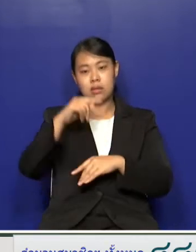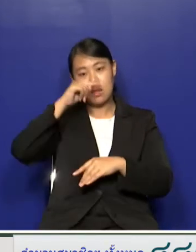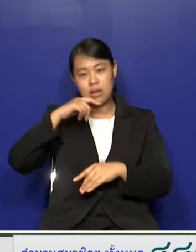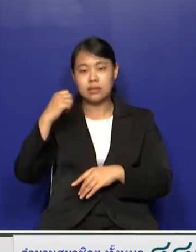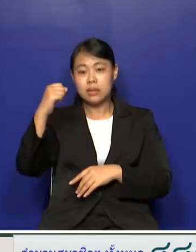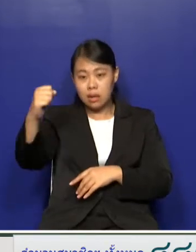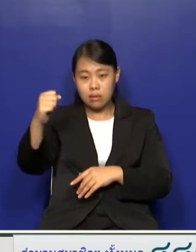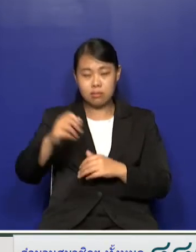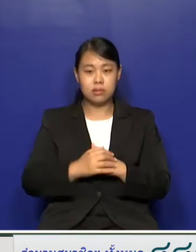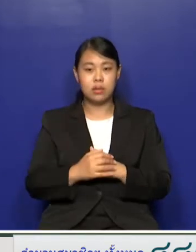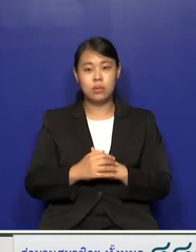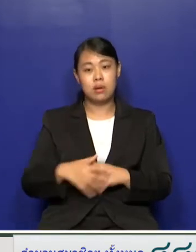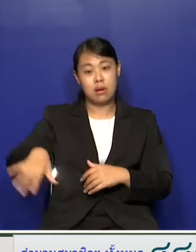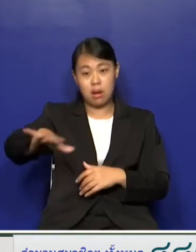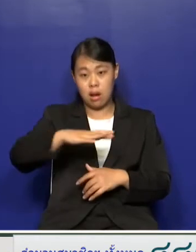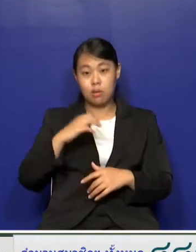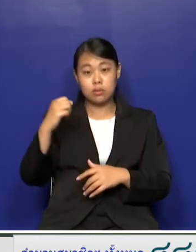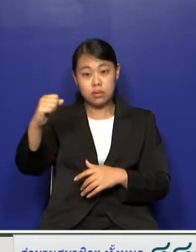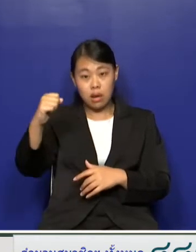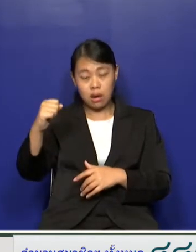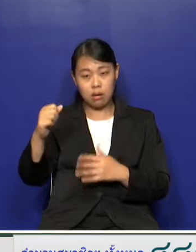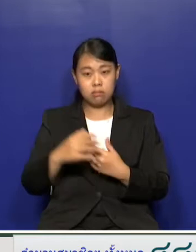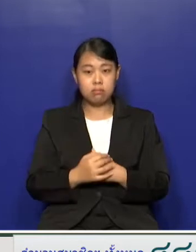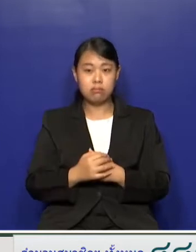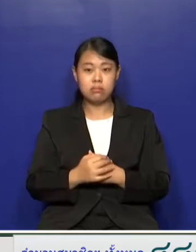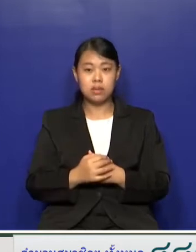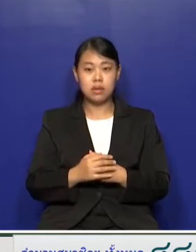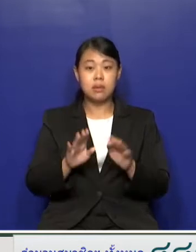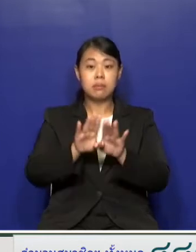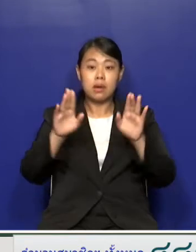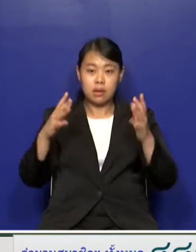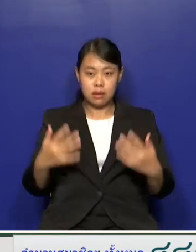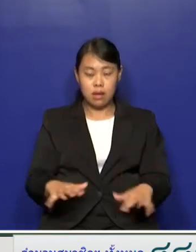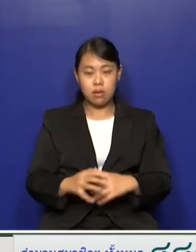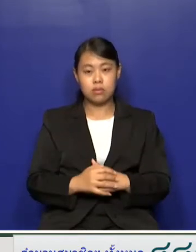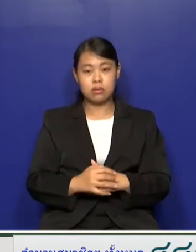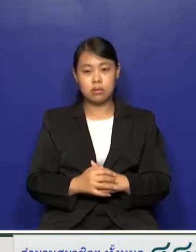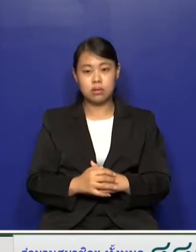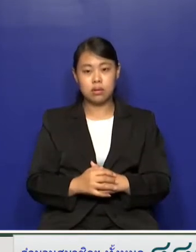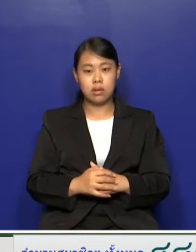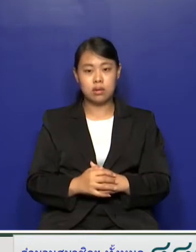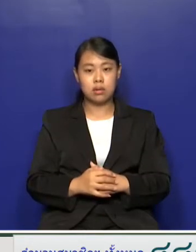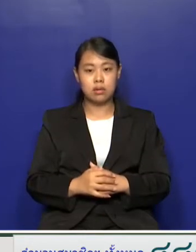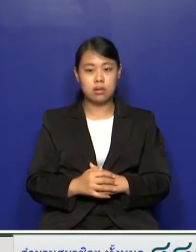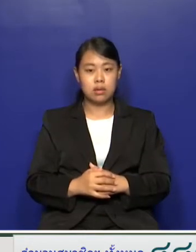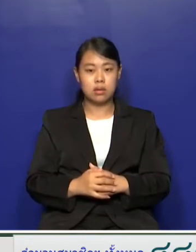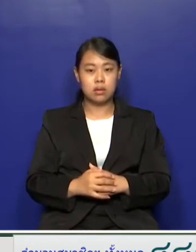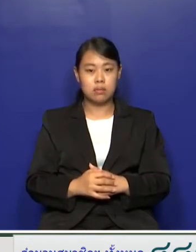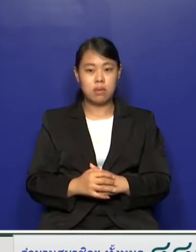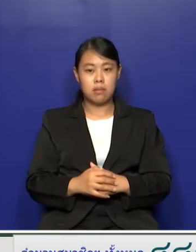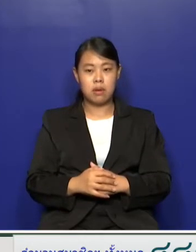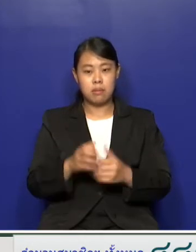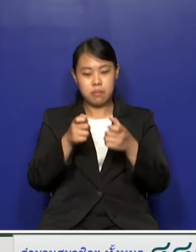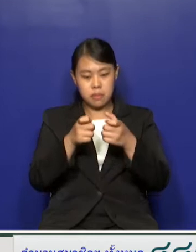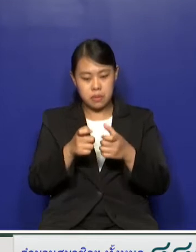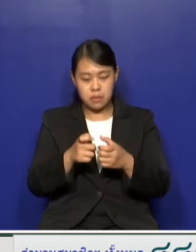หรือเราชนะอะไรก็ตามที่ท่านเบาะนะครับพี่เปิดแล้วก็ดำเนินการแค่กระพริบตาหานะครับการกรอกข้อมูล